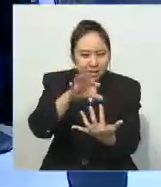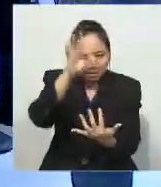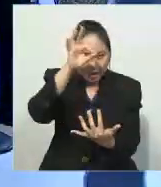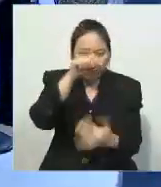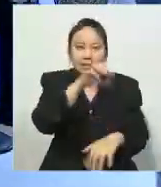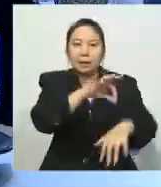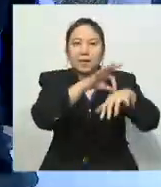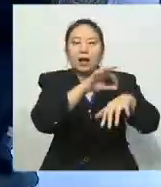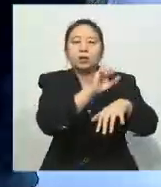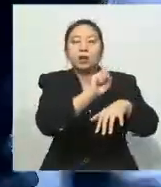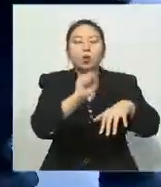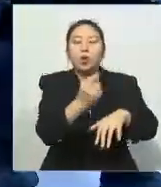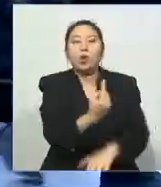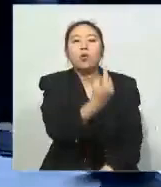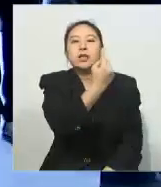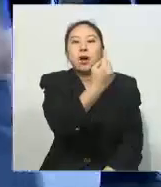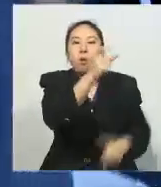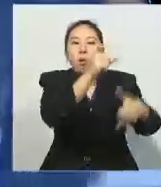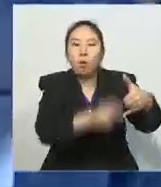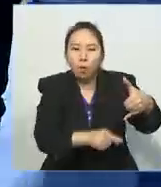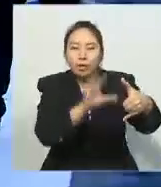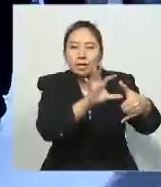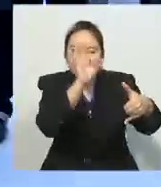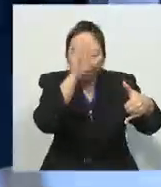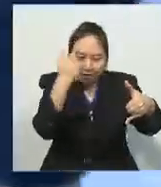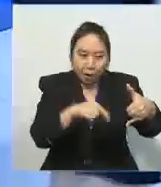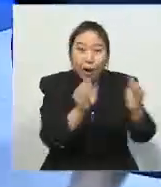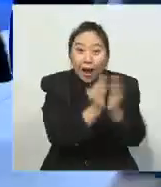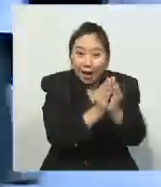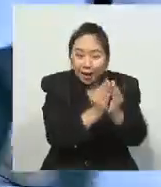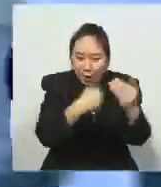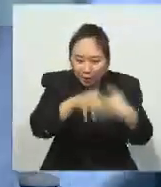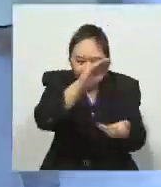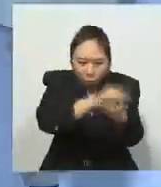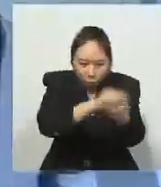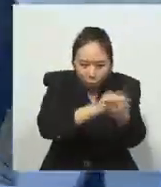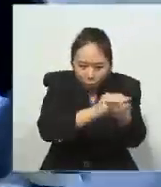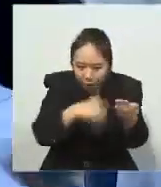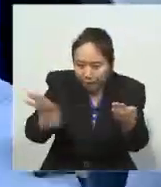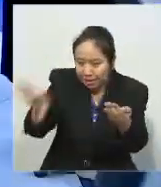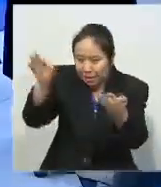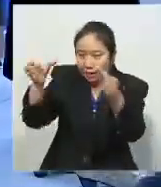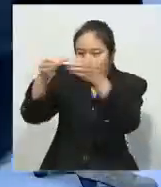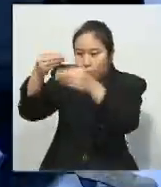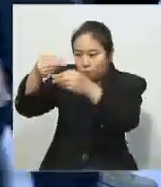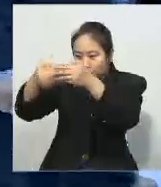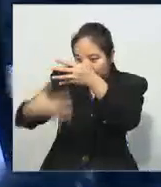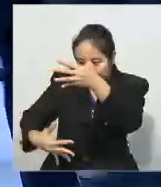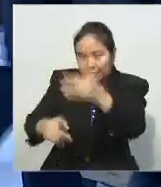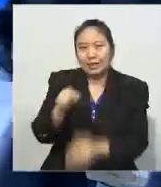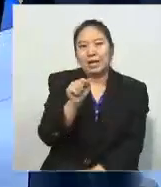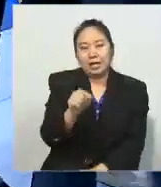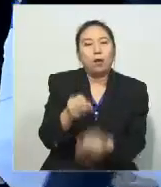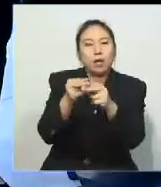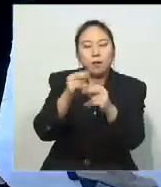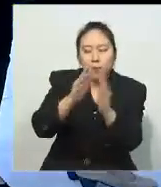ภาผู้แทนราษฎรแบบแบ่งเขตจากนั้นจะถูกนำไปคิดคำนวณเพื่อได้ส.ส.แบบบัญชีรายชื่อก็คือส.ส.ในแต่ละพรรคที่พรรคพึงมีครับ